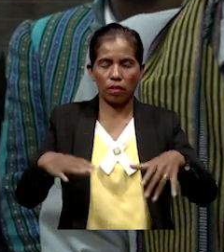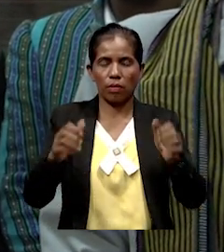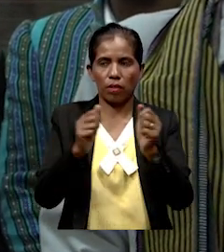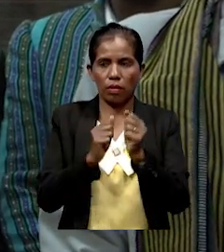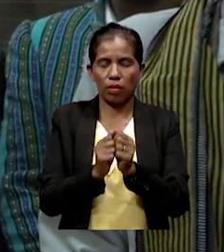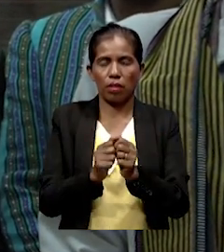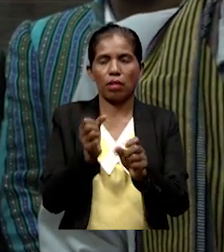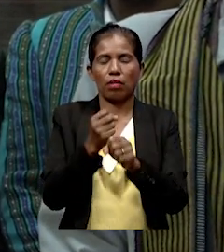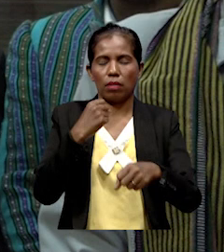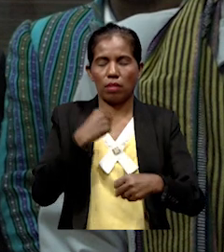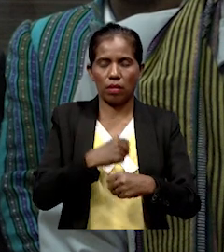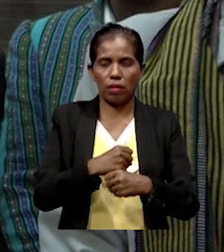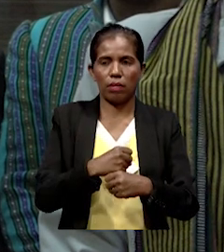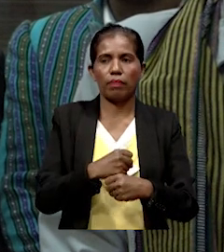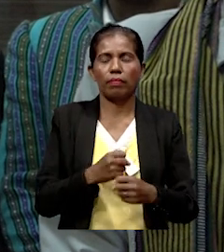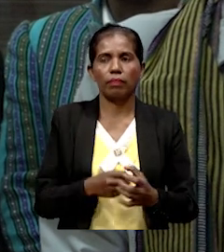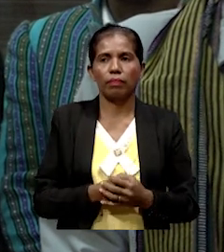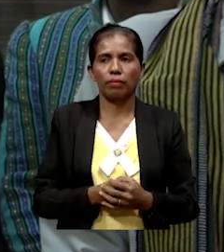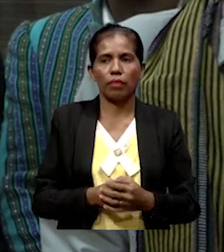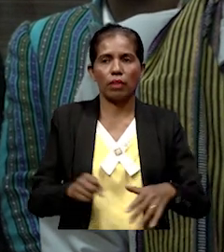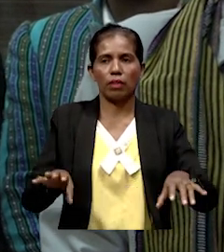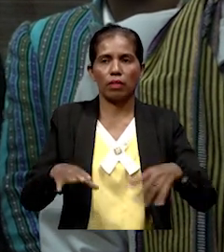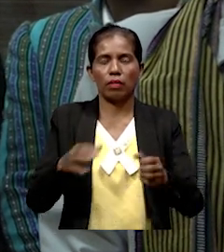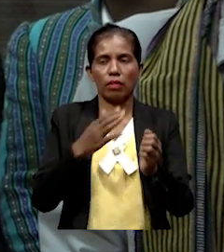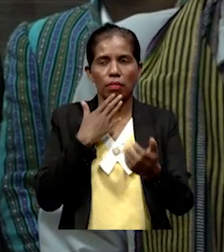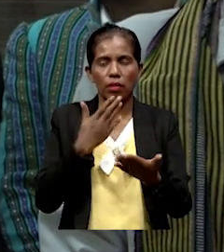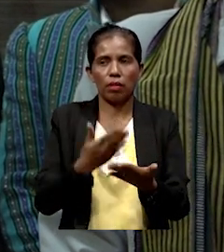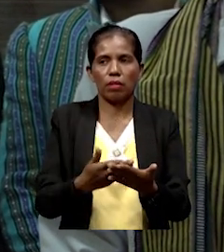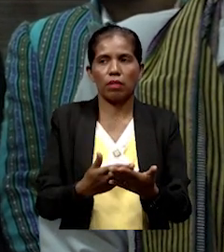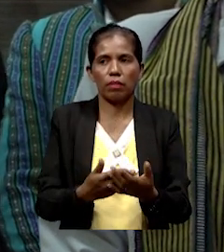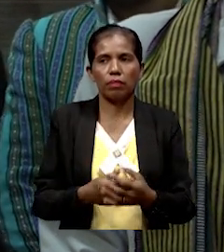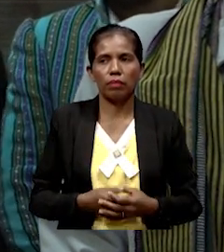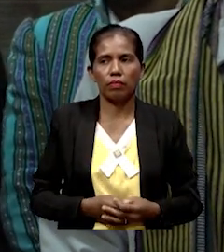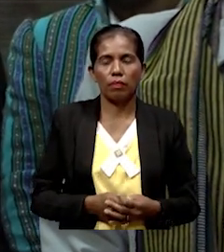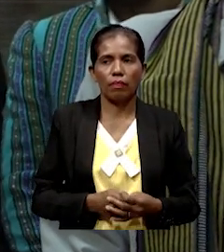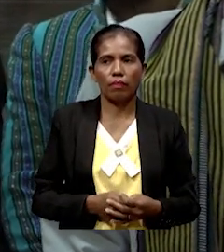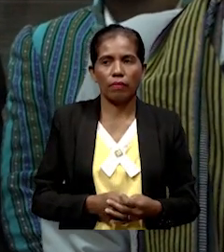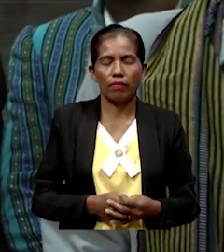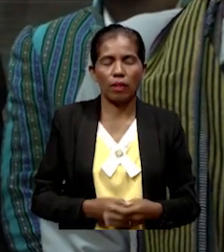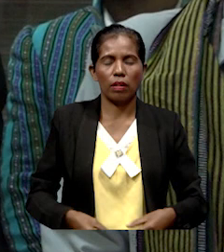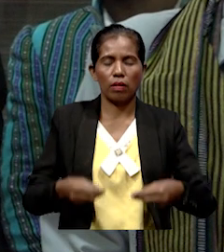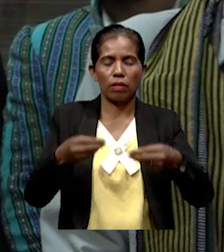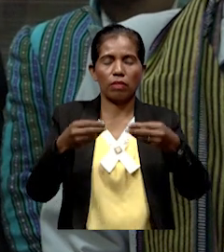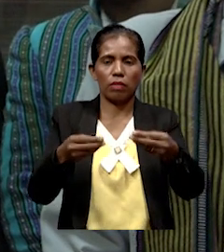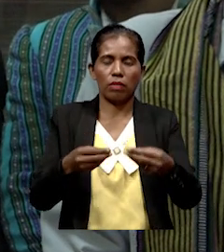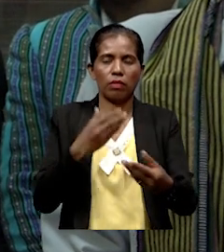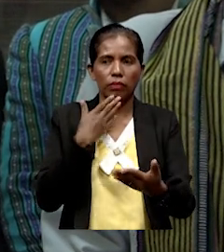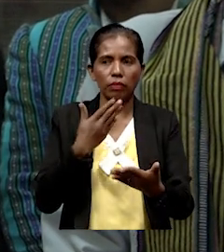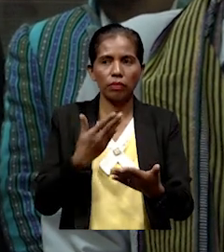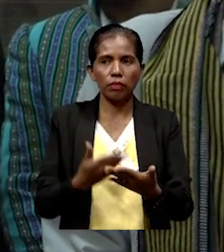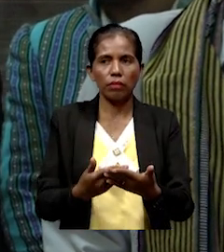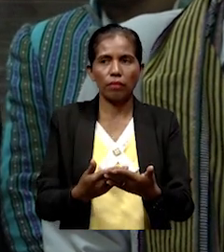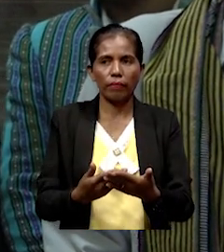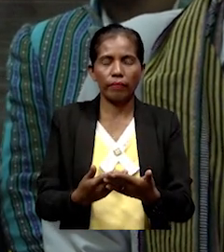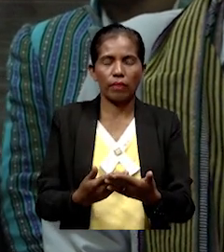membangun kerjasama yang lebih intens untuk Hai memberikan apa